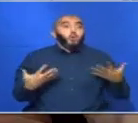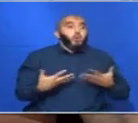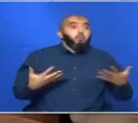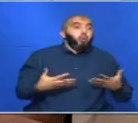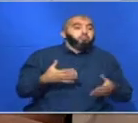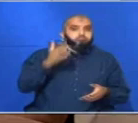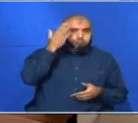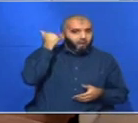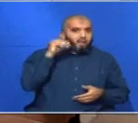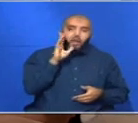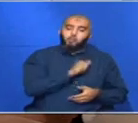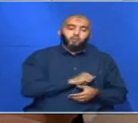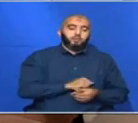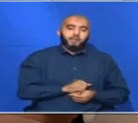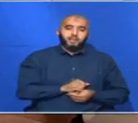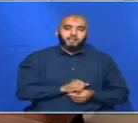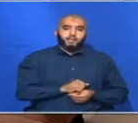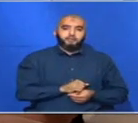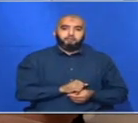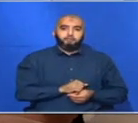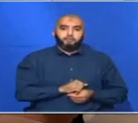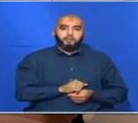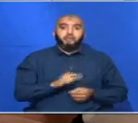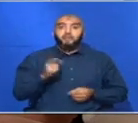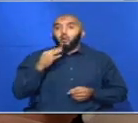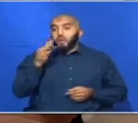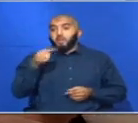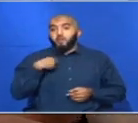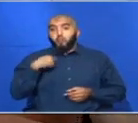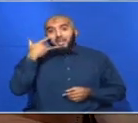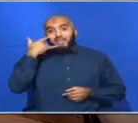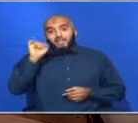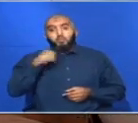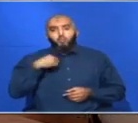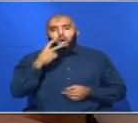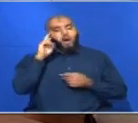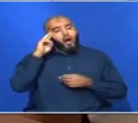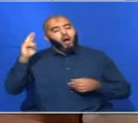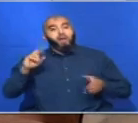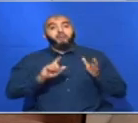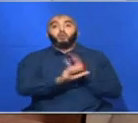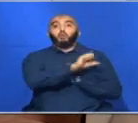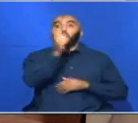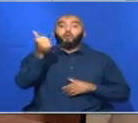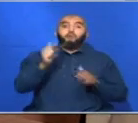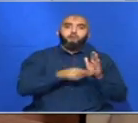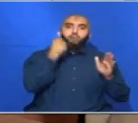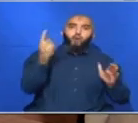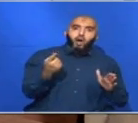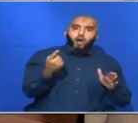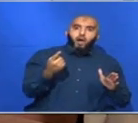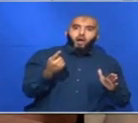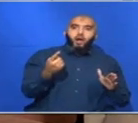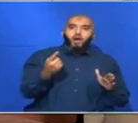ولذلكم يعني قالوا ولا ان رايته تماما المئه الى اسالنا فلما راه تماما المئه